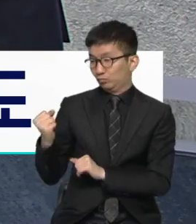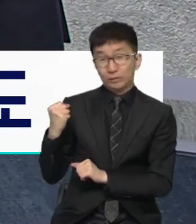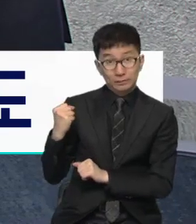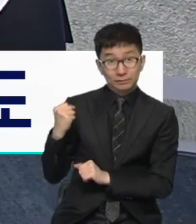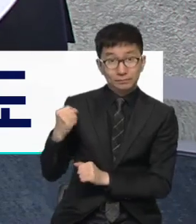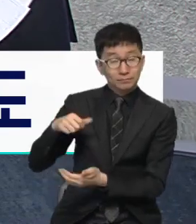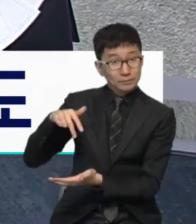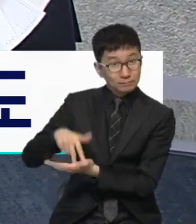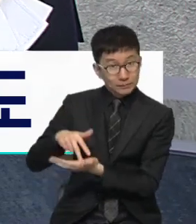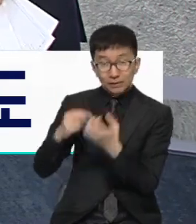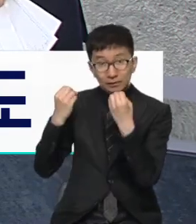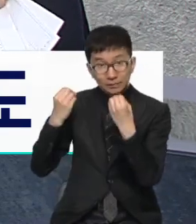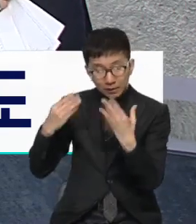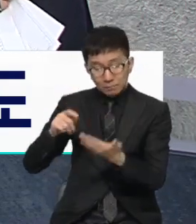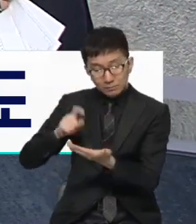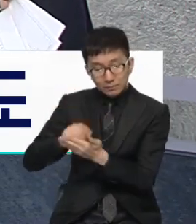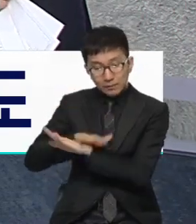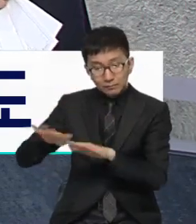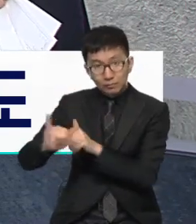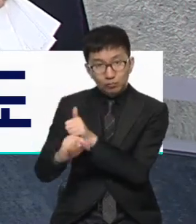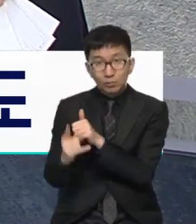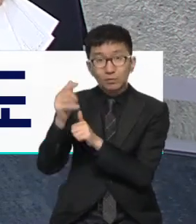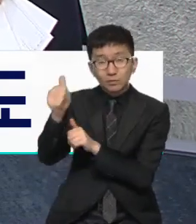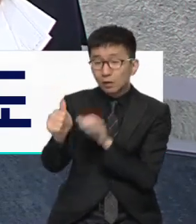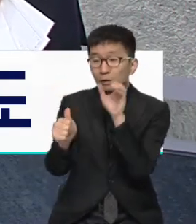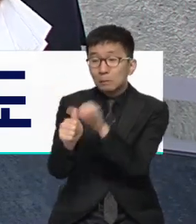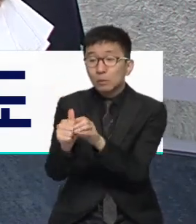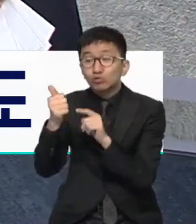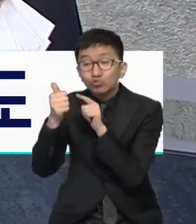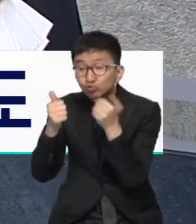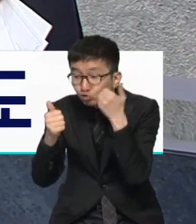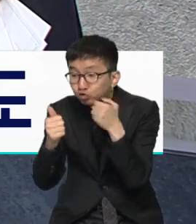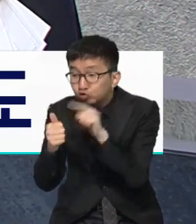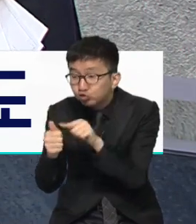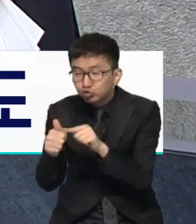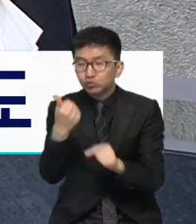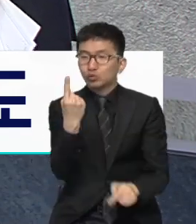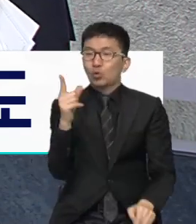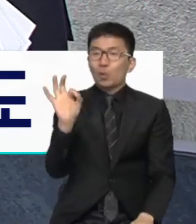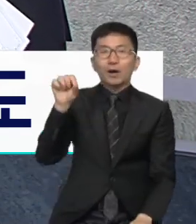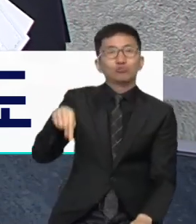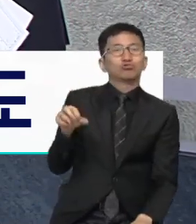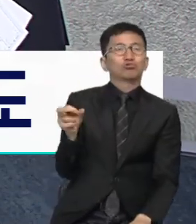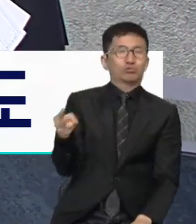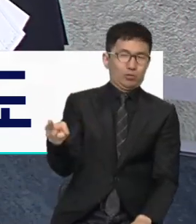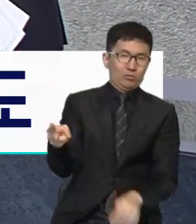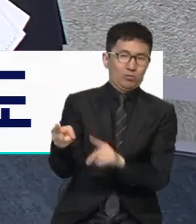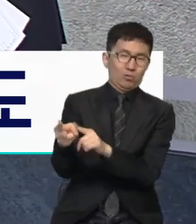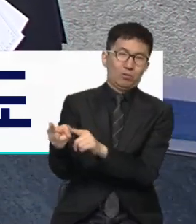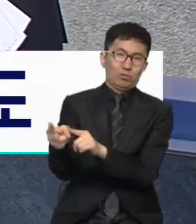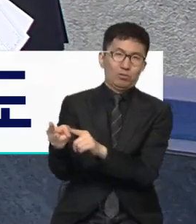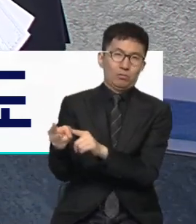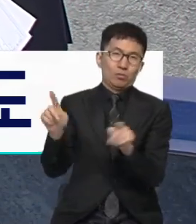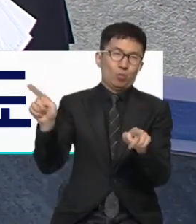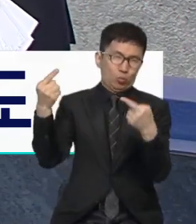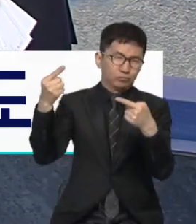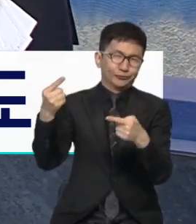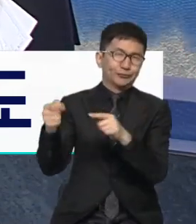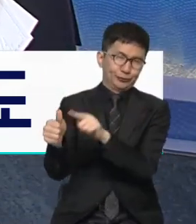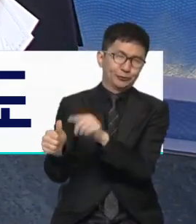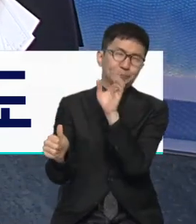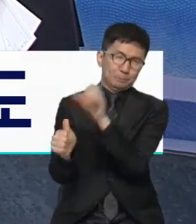다음 소식입니다. 국민의힘이 새 비상대책위원장에 황우여 당 상임고문을 지명했습니다. 총선